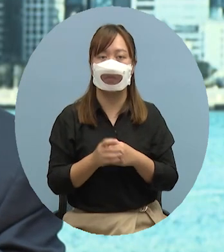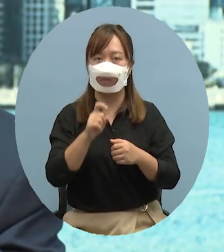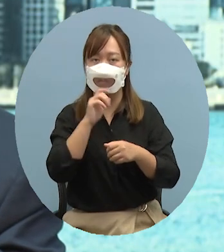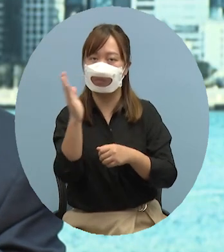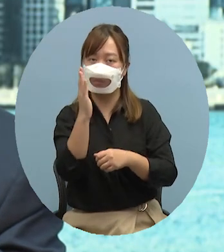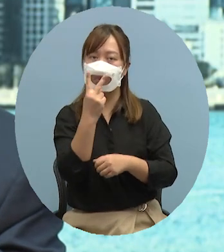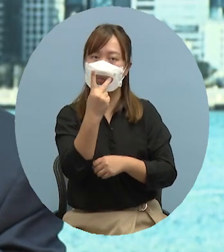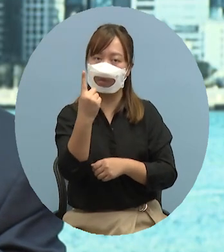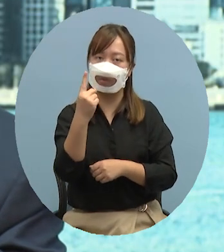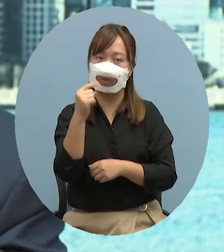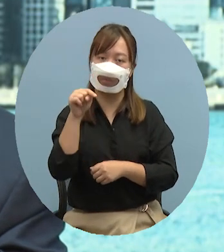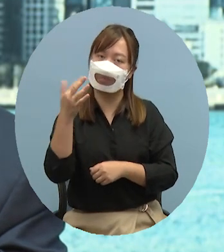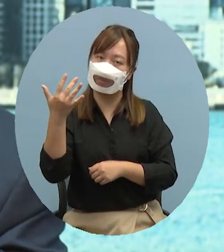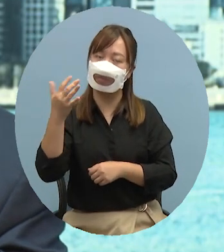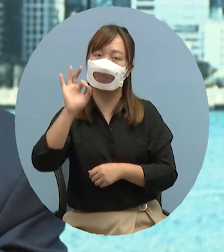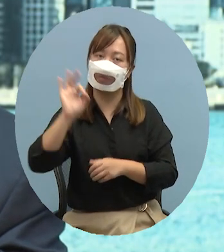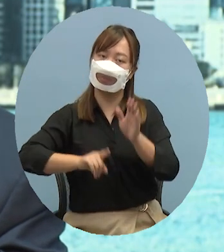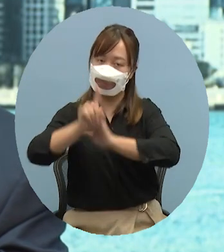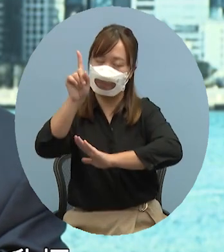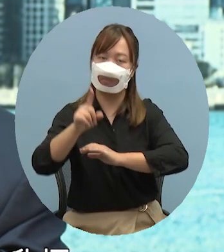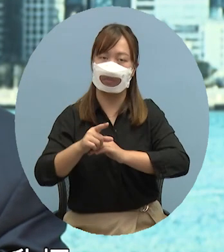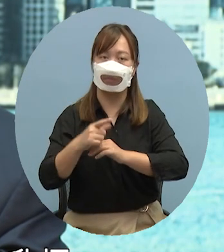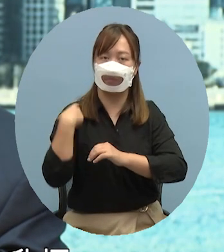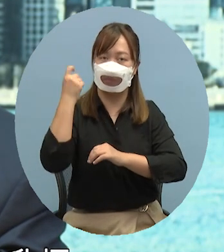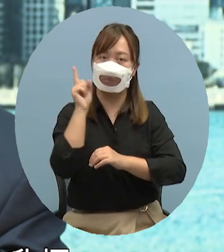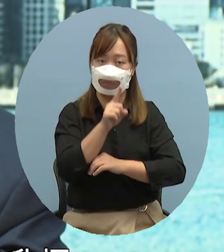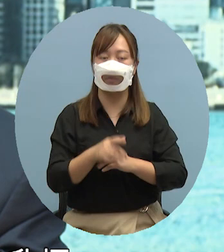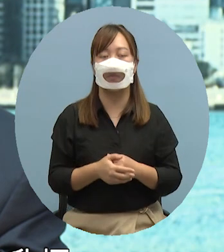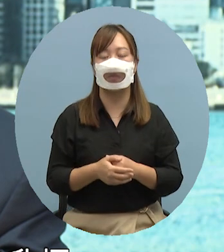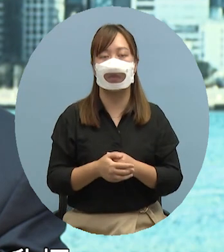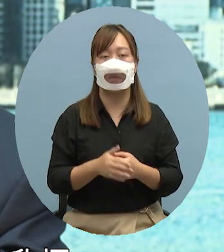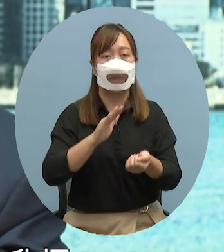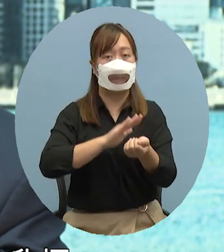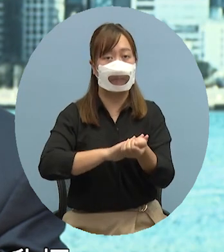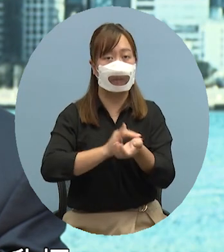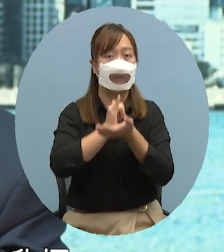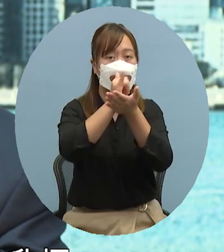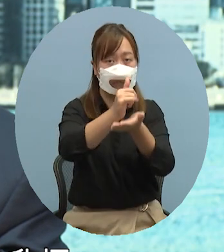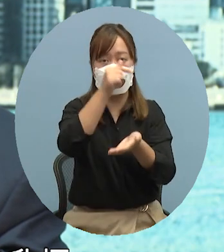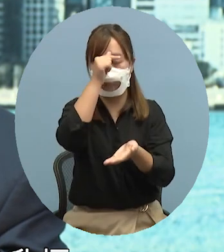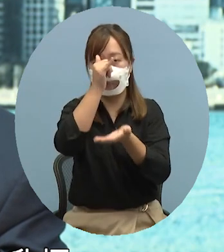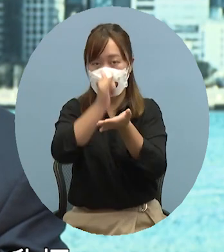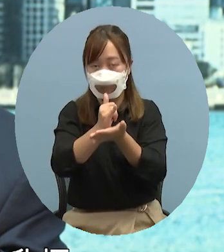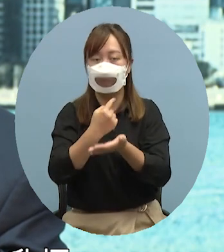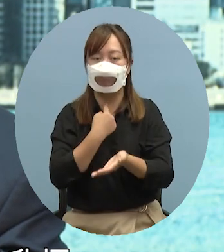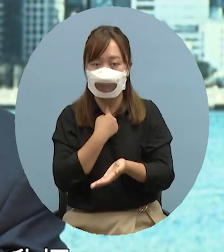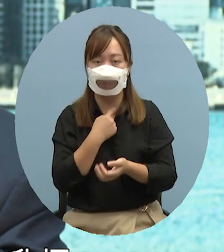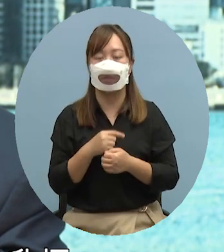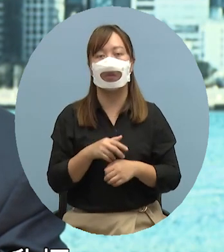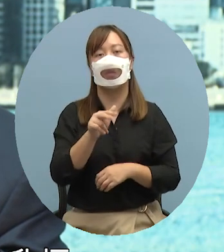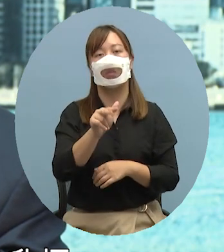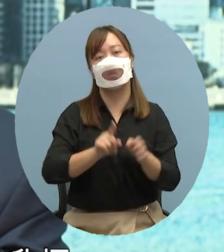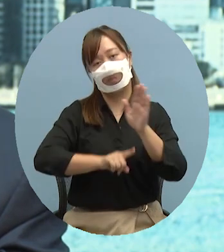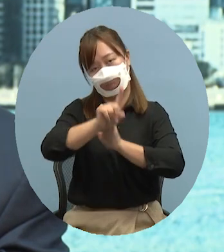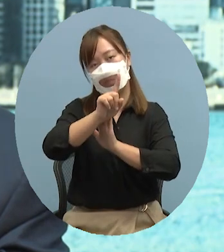係21%+嘅升幅啦。近一個禮拜，咁另外喺病人需要住院嘅數字咧，亦都有一個非常之明顯